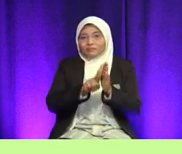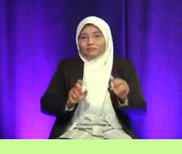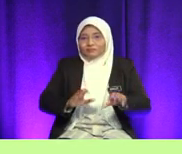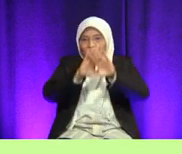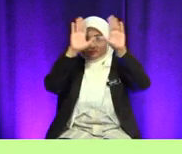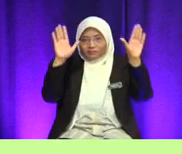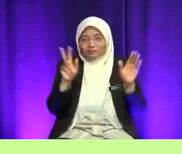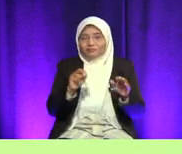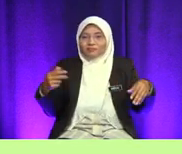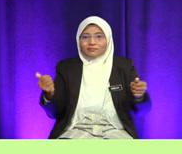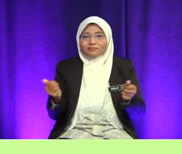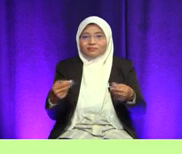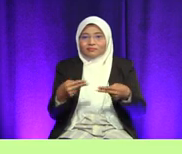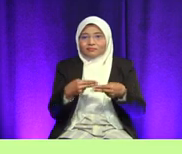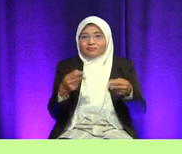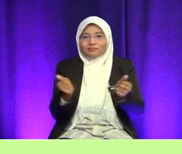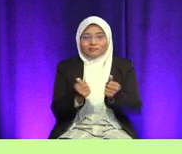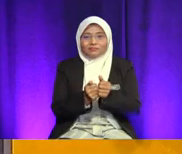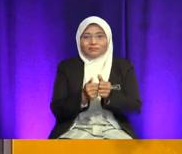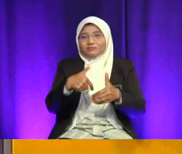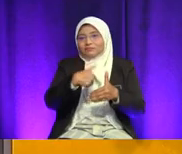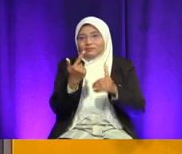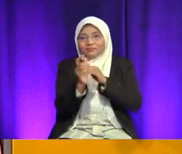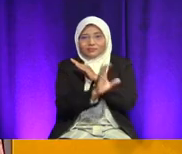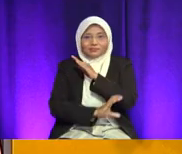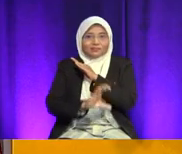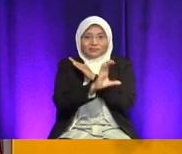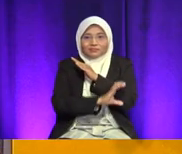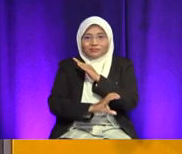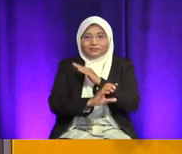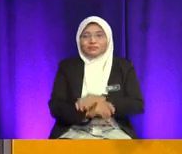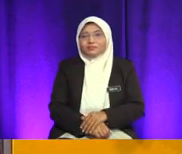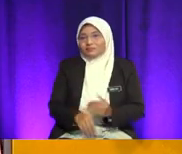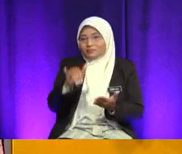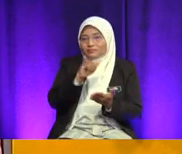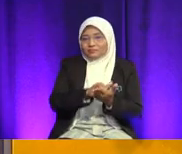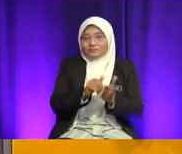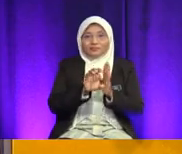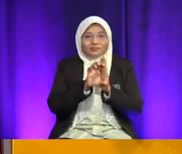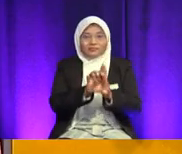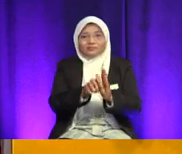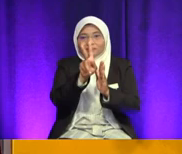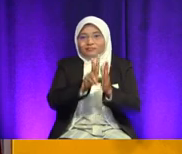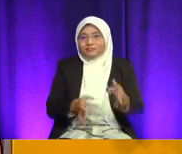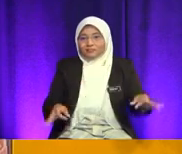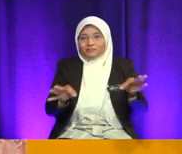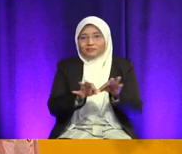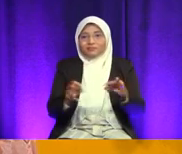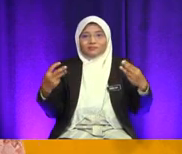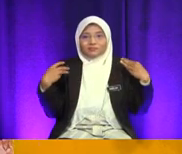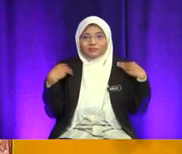hubungan dengan luas negara Oke jadi itu ialah kepentingan mewujudkan negara